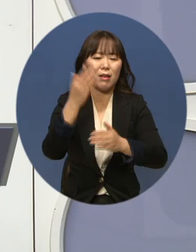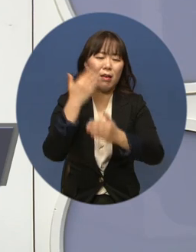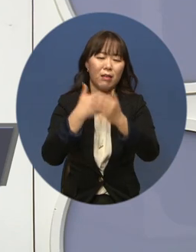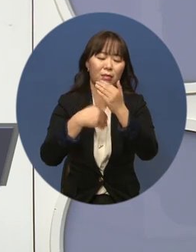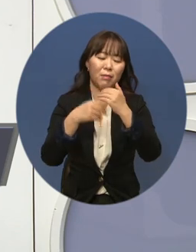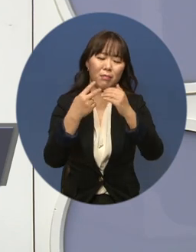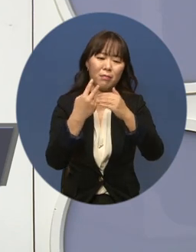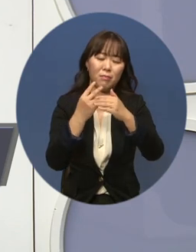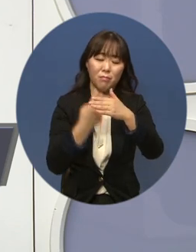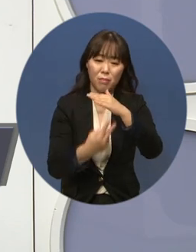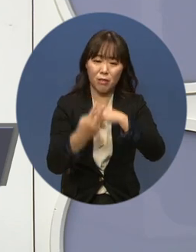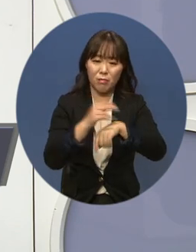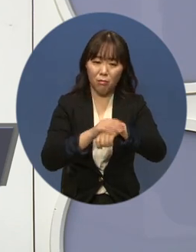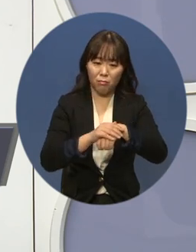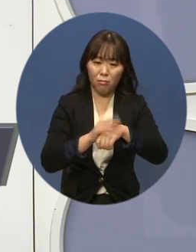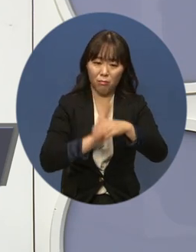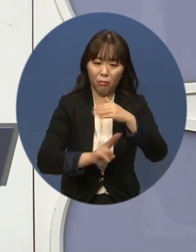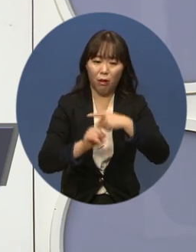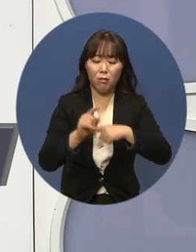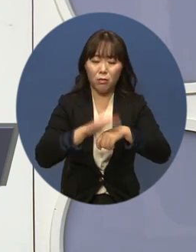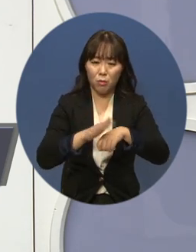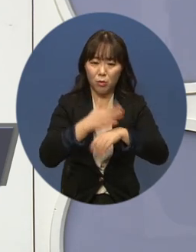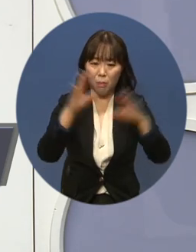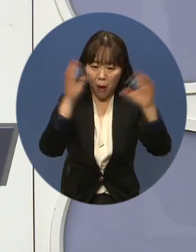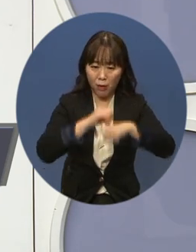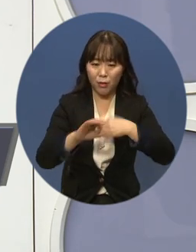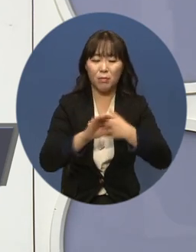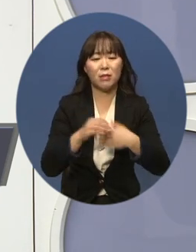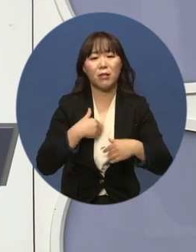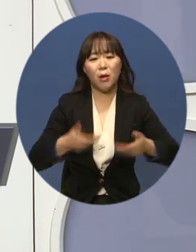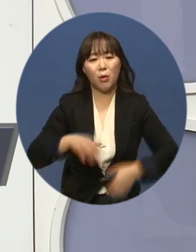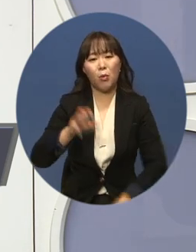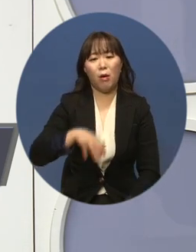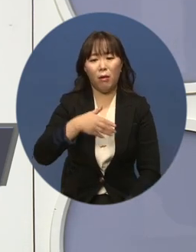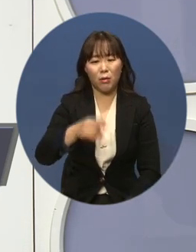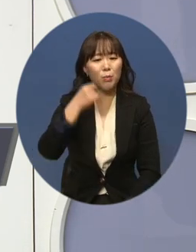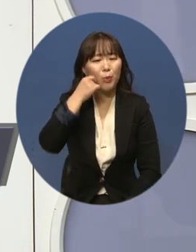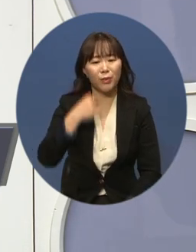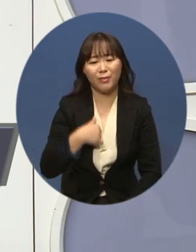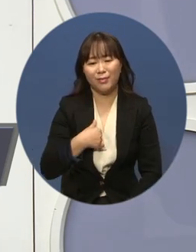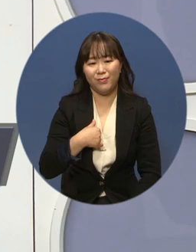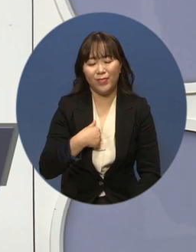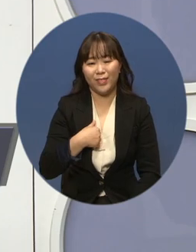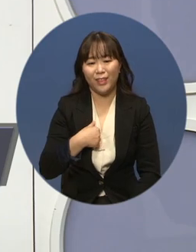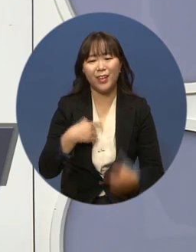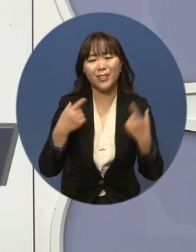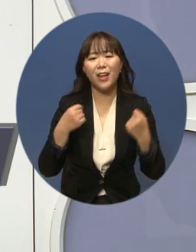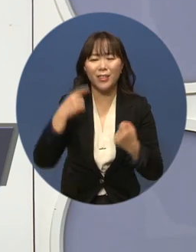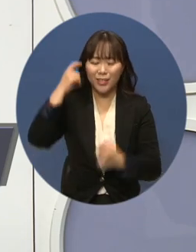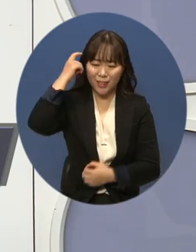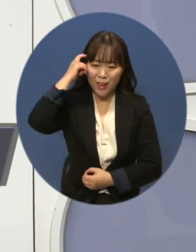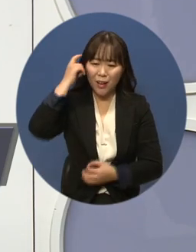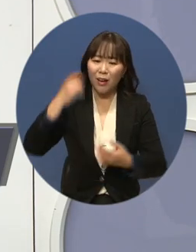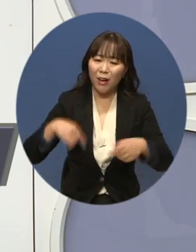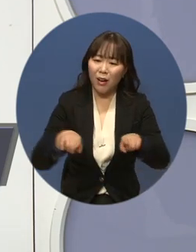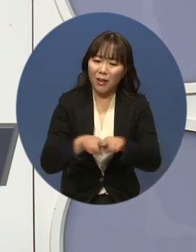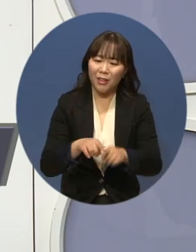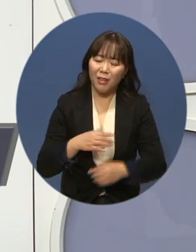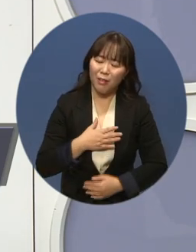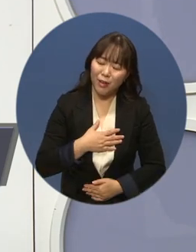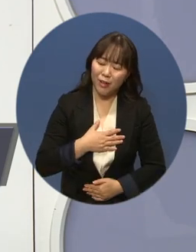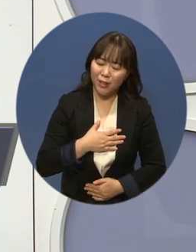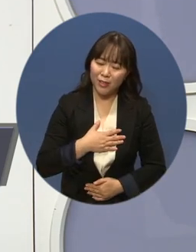잘못 비전을 잘못 세워서 남해가 망하게 됐다면 제가 뭐 고향 갈 수도 없지 않습니까? 그런 생각을 하면서 해서